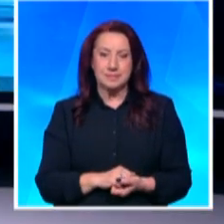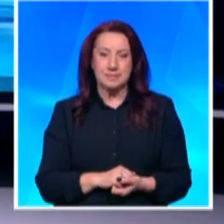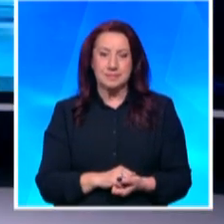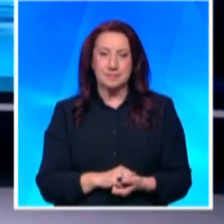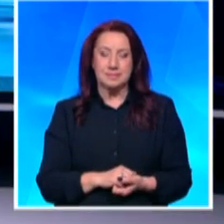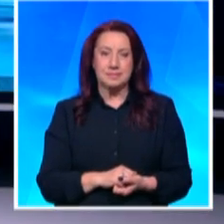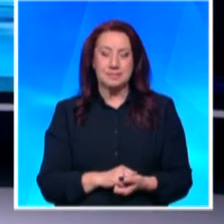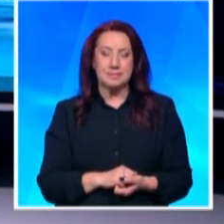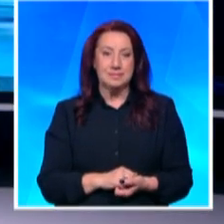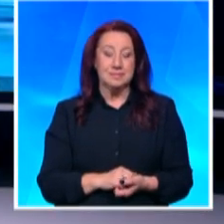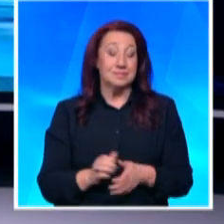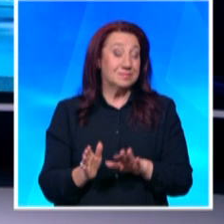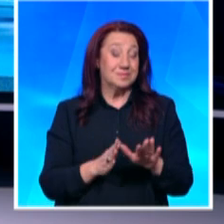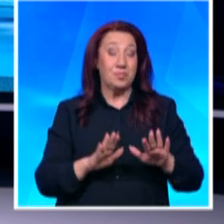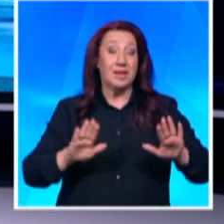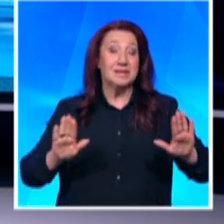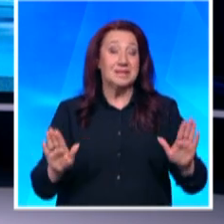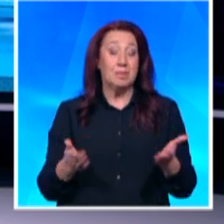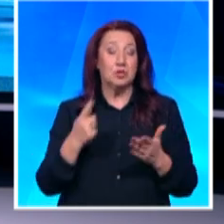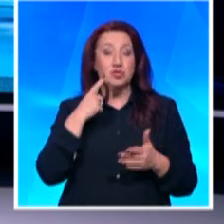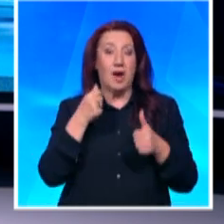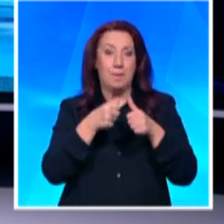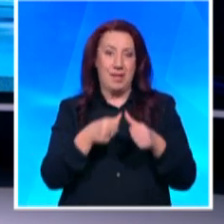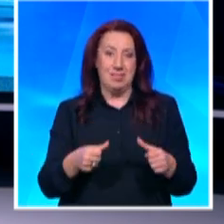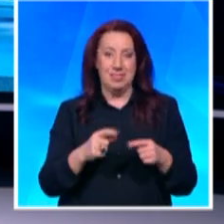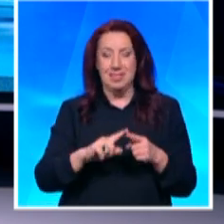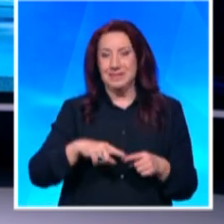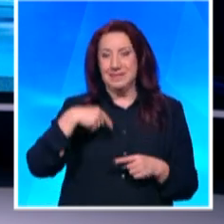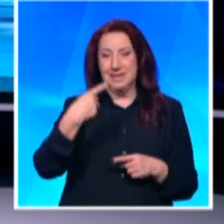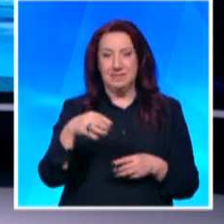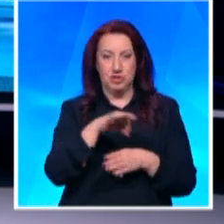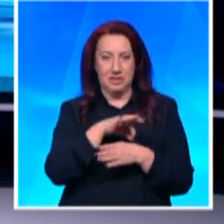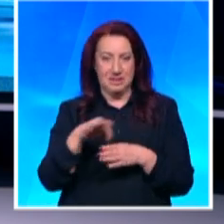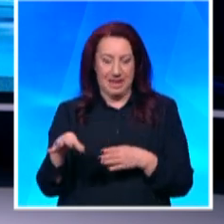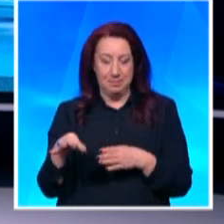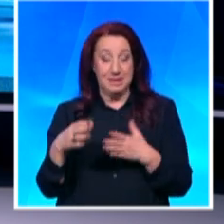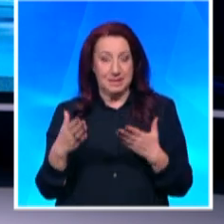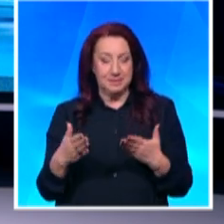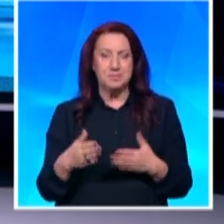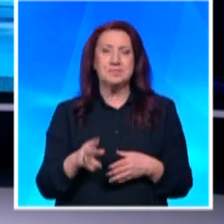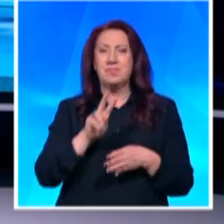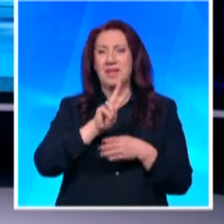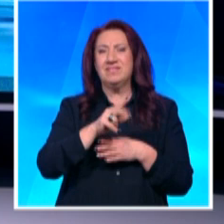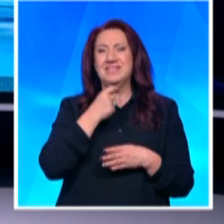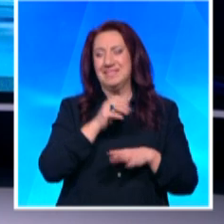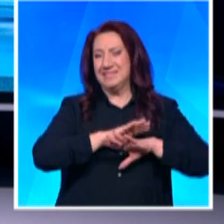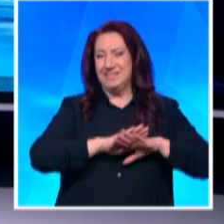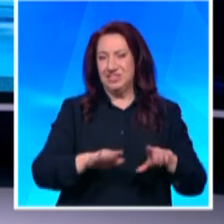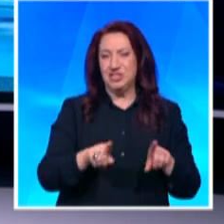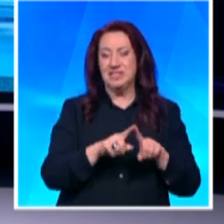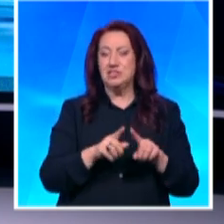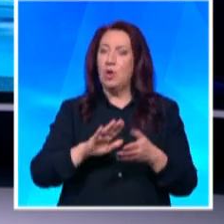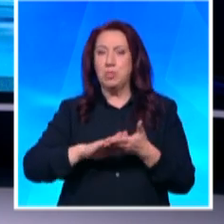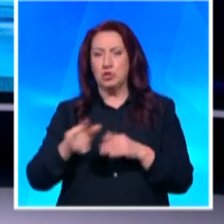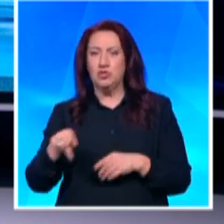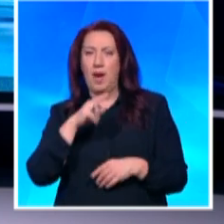Старт на абитуриенските балове още от следващата седмица. Освен 12-класниците, за празничните дни вече се готвят и органите на